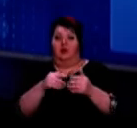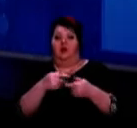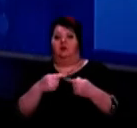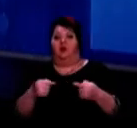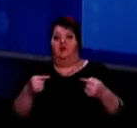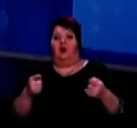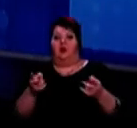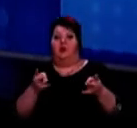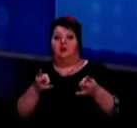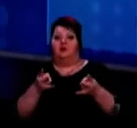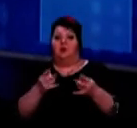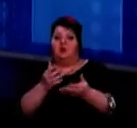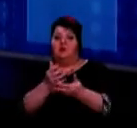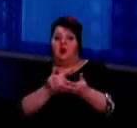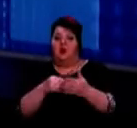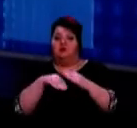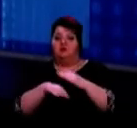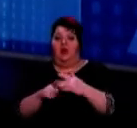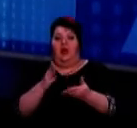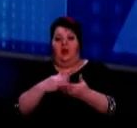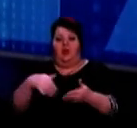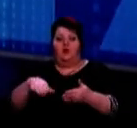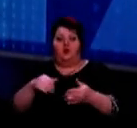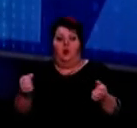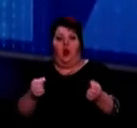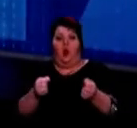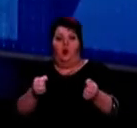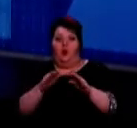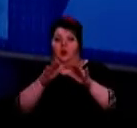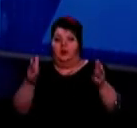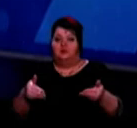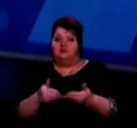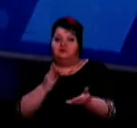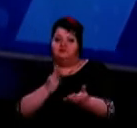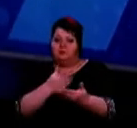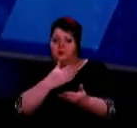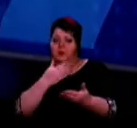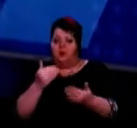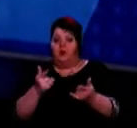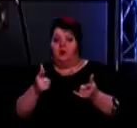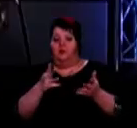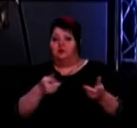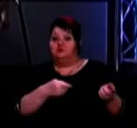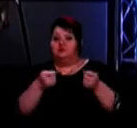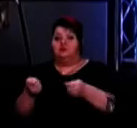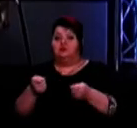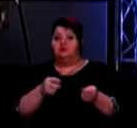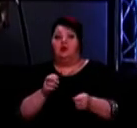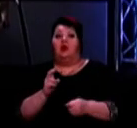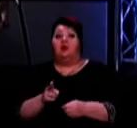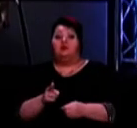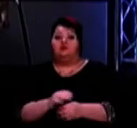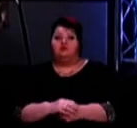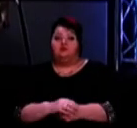температурах, поцікавитися, чи є сумки холодильники у кур'єрів і яким чином саме вони будуть доставляти даний товар.